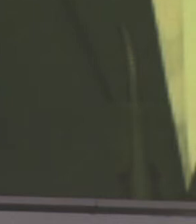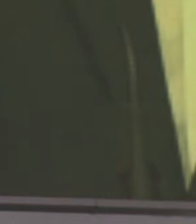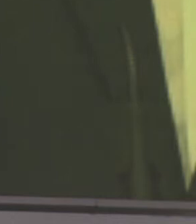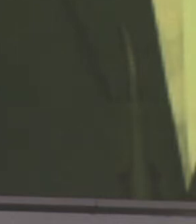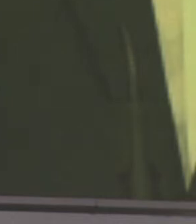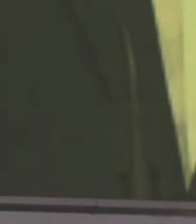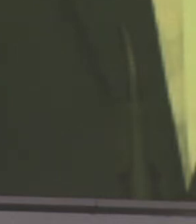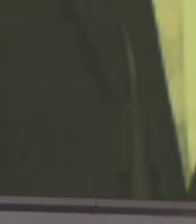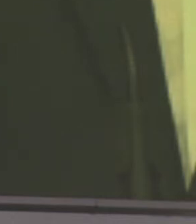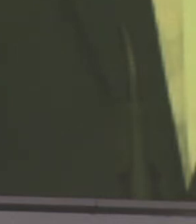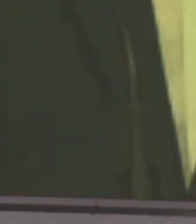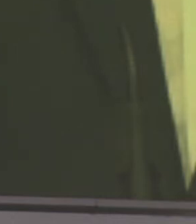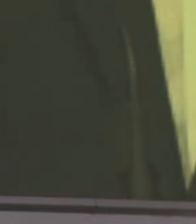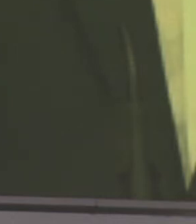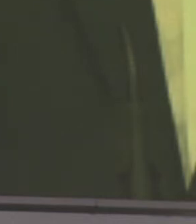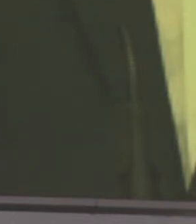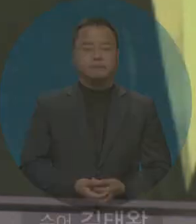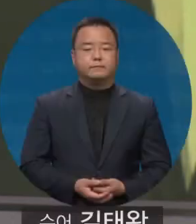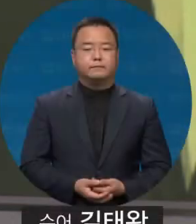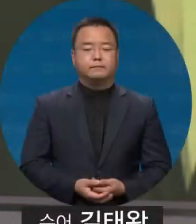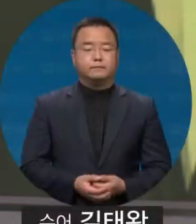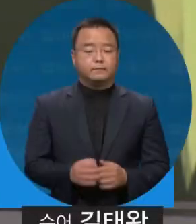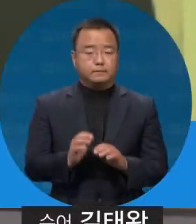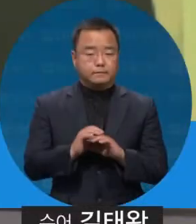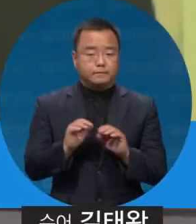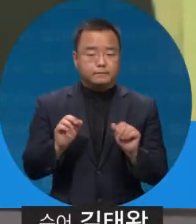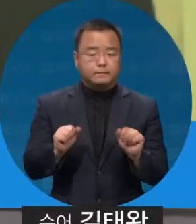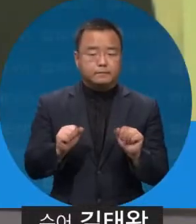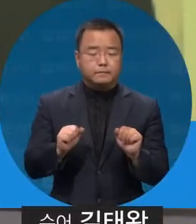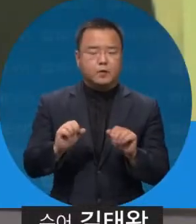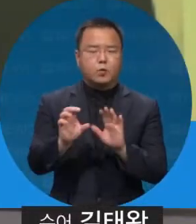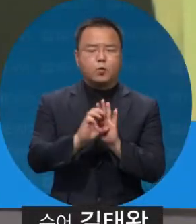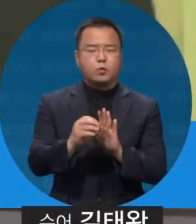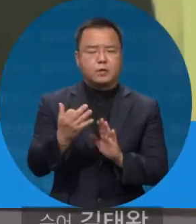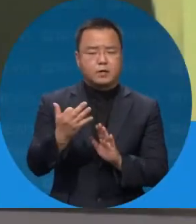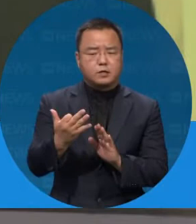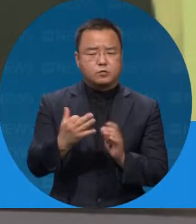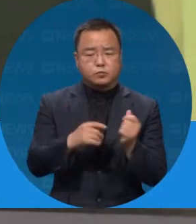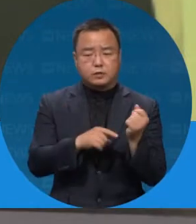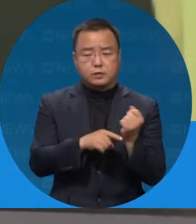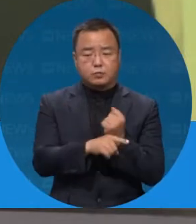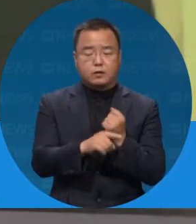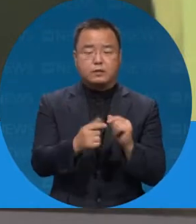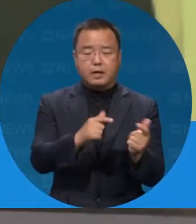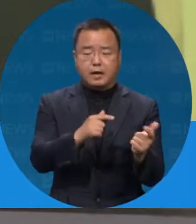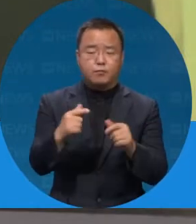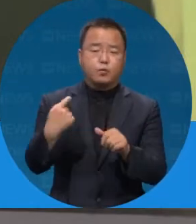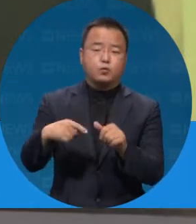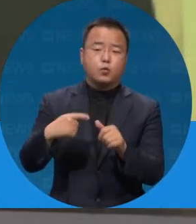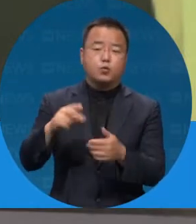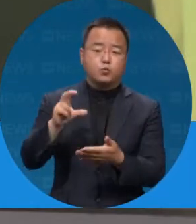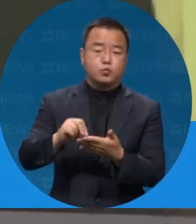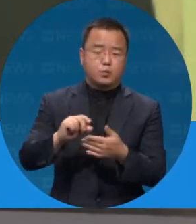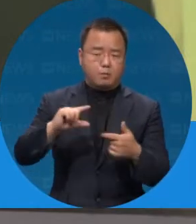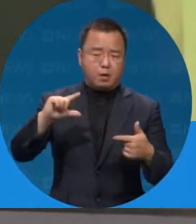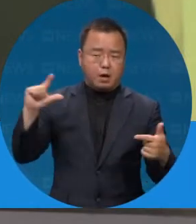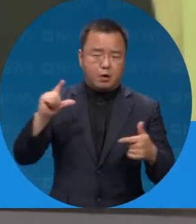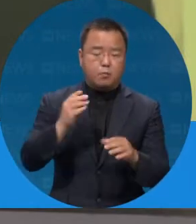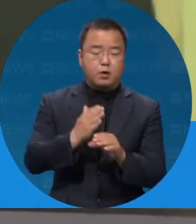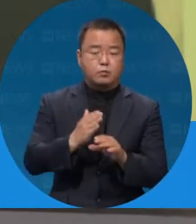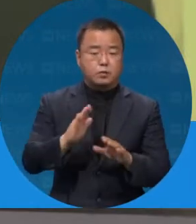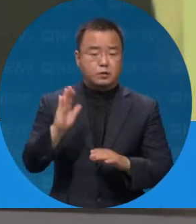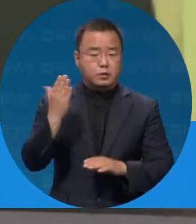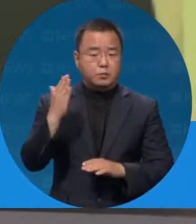코로나 입으로 다양한 교육 현안이 수면 위로 떠오르고 있는데요 최근 학생과 학부모 교사 등 교육